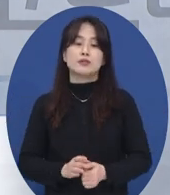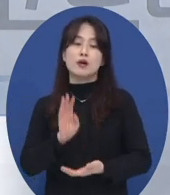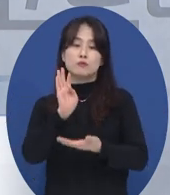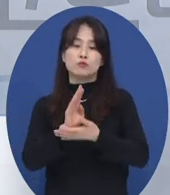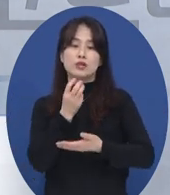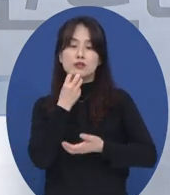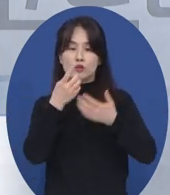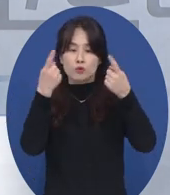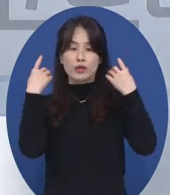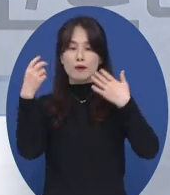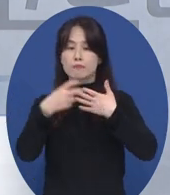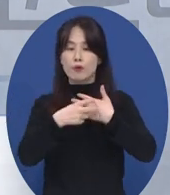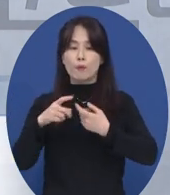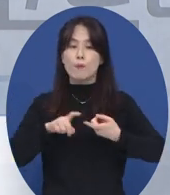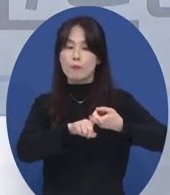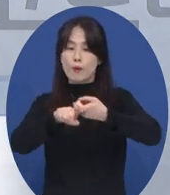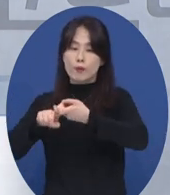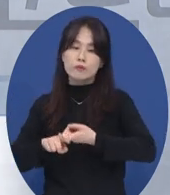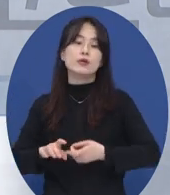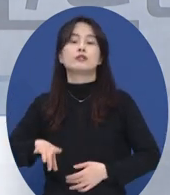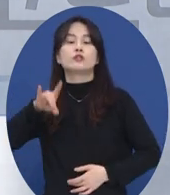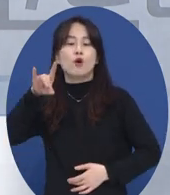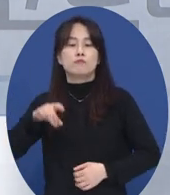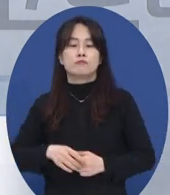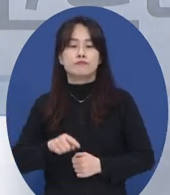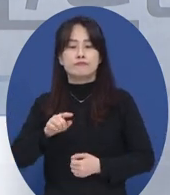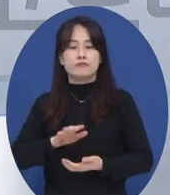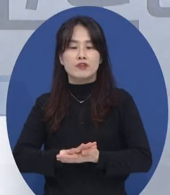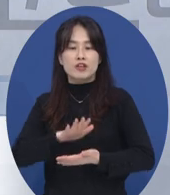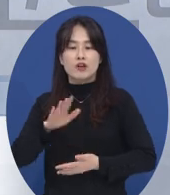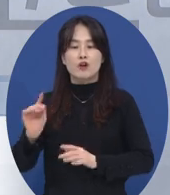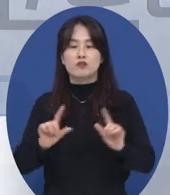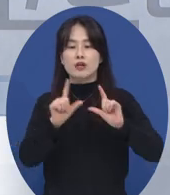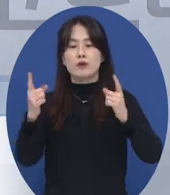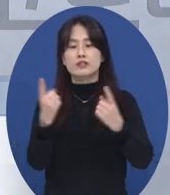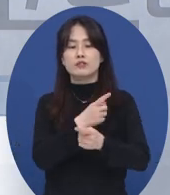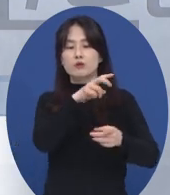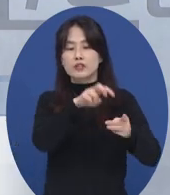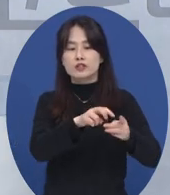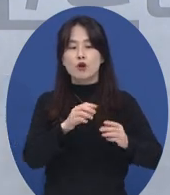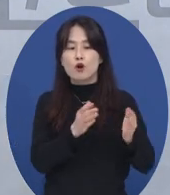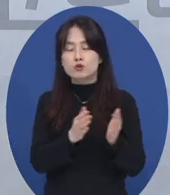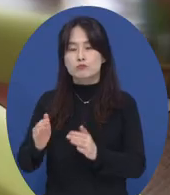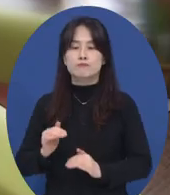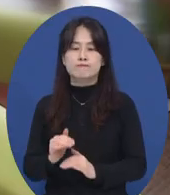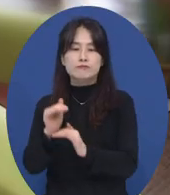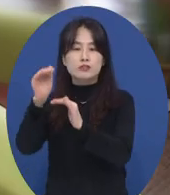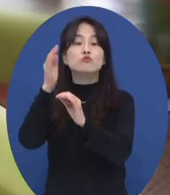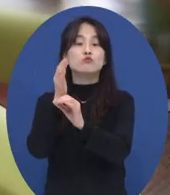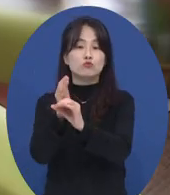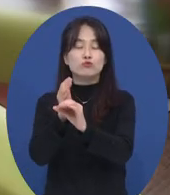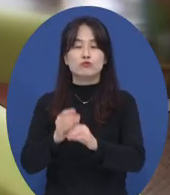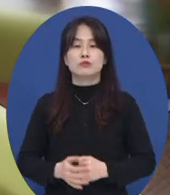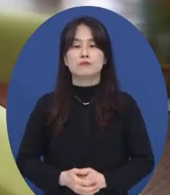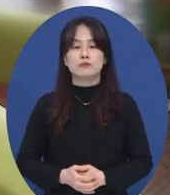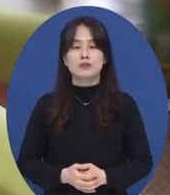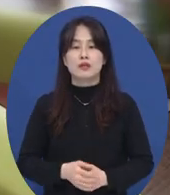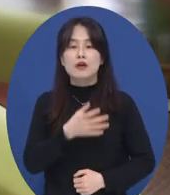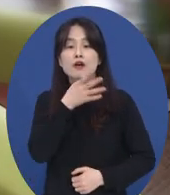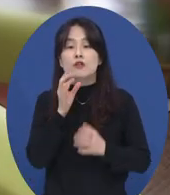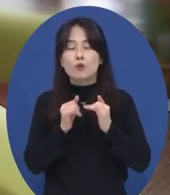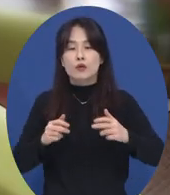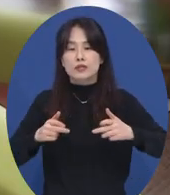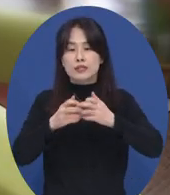분당서울대병원과 공동으로 처음 열 어떤 그 생활치료센터를 준비 작업 중입니다. 아울러